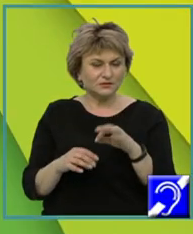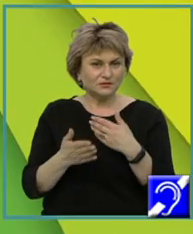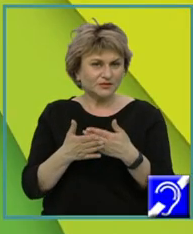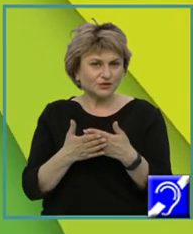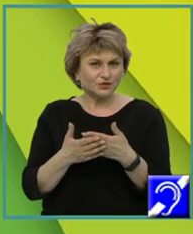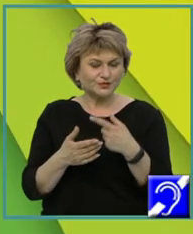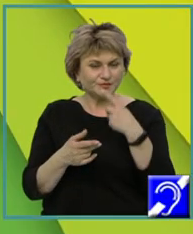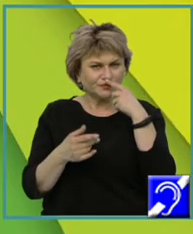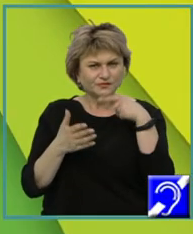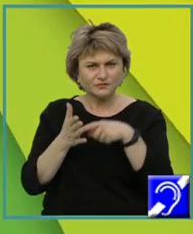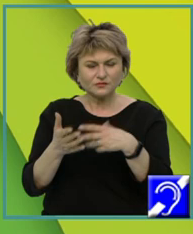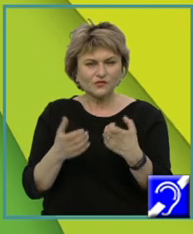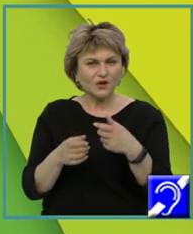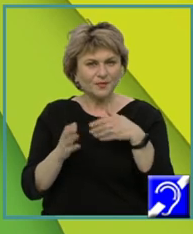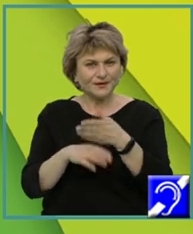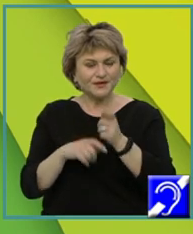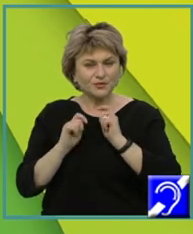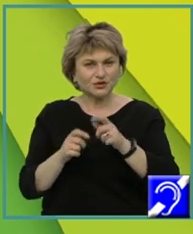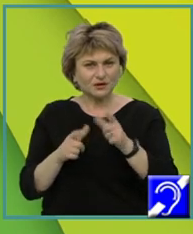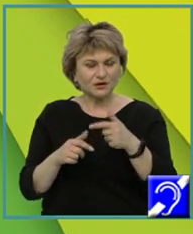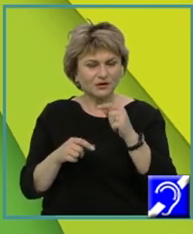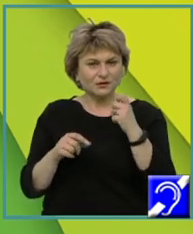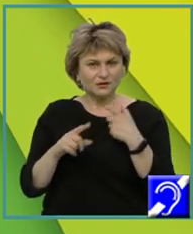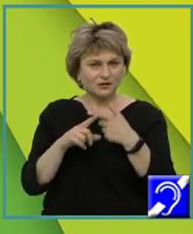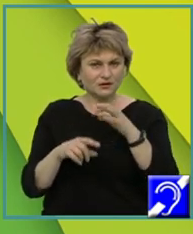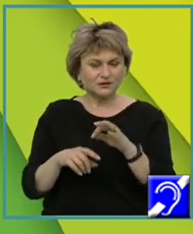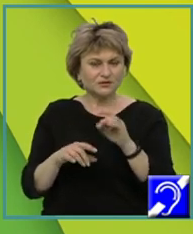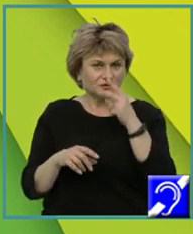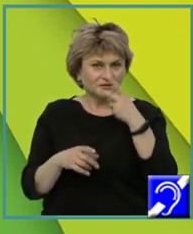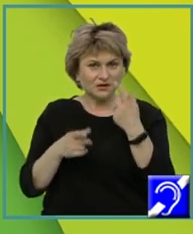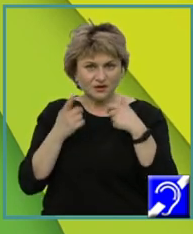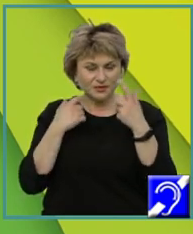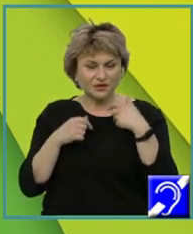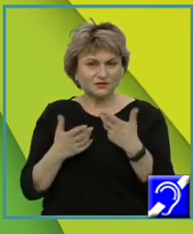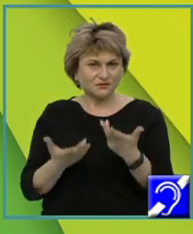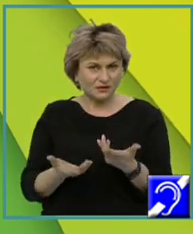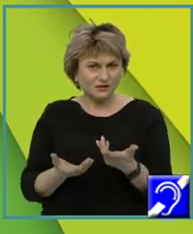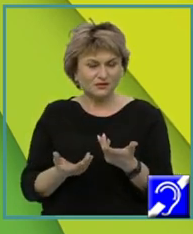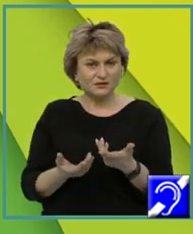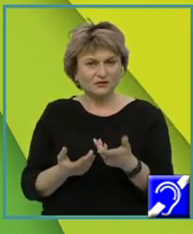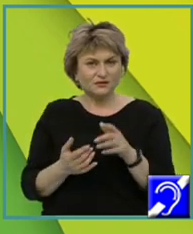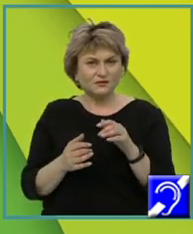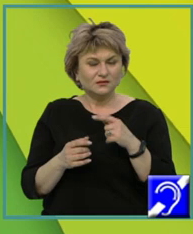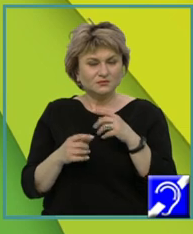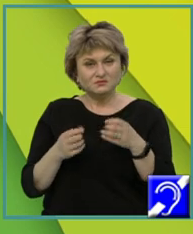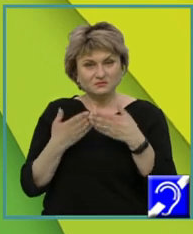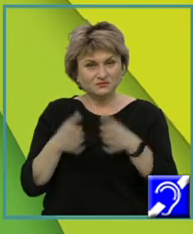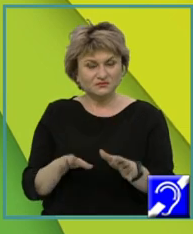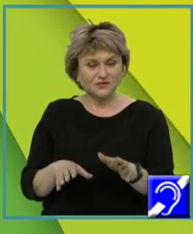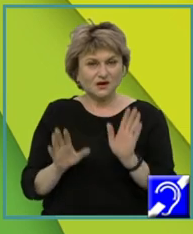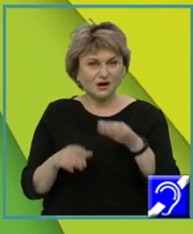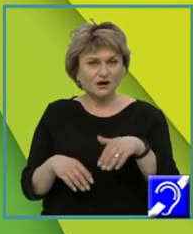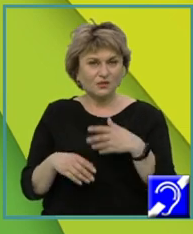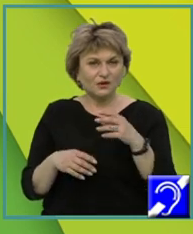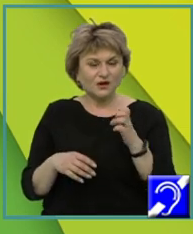rilor prin raportare la text să vedeți că experiența de viață etalată subiectiv Are niște